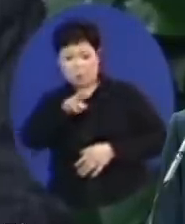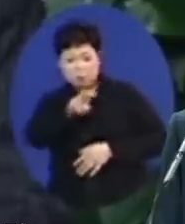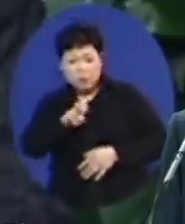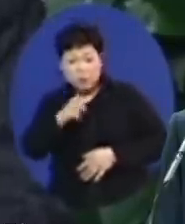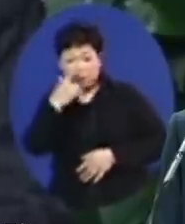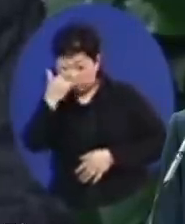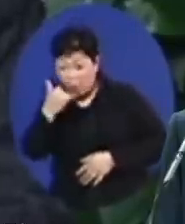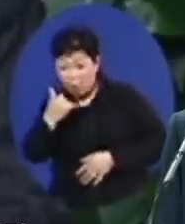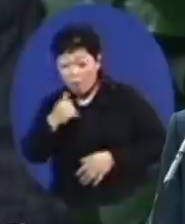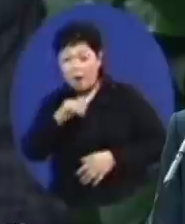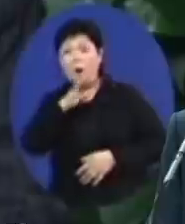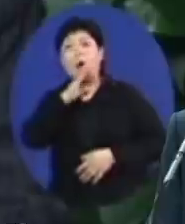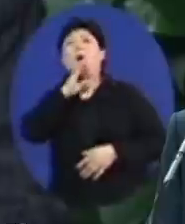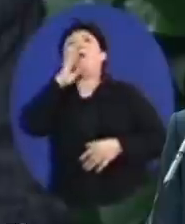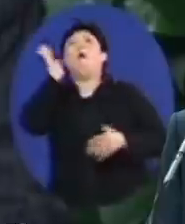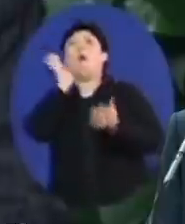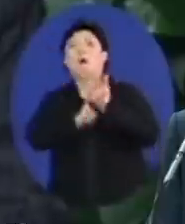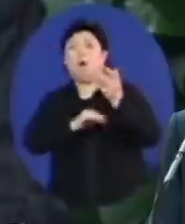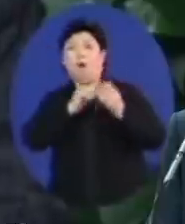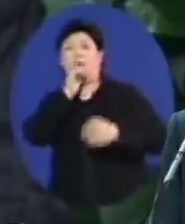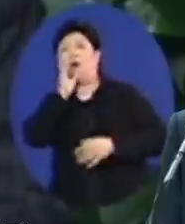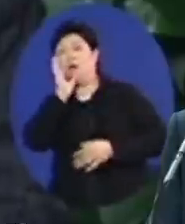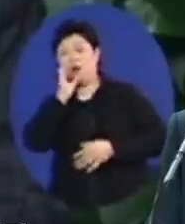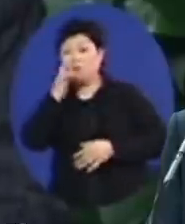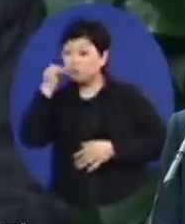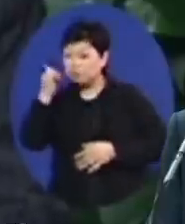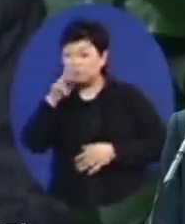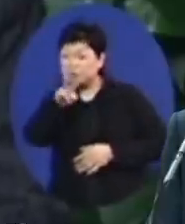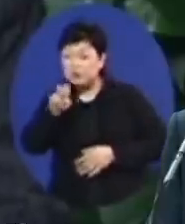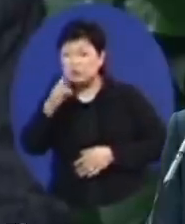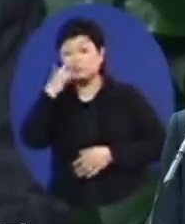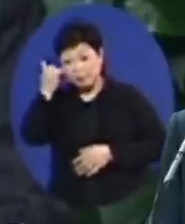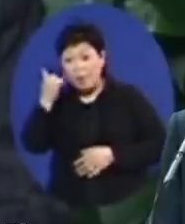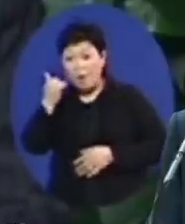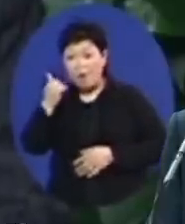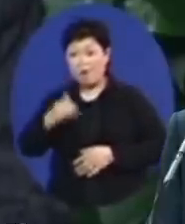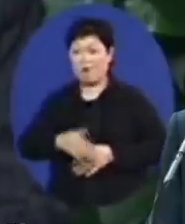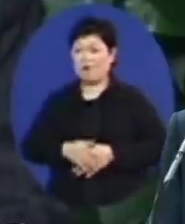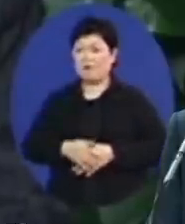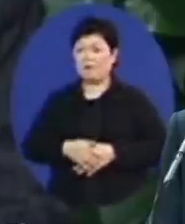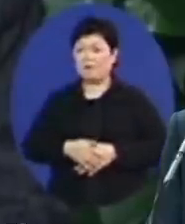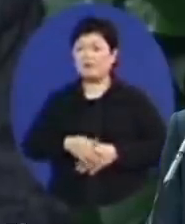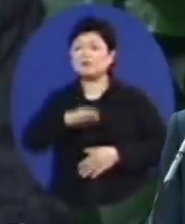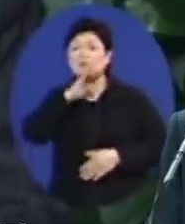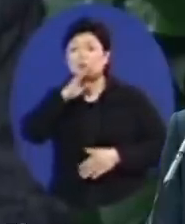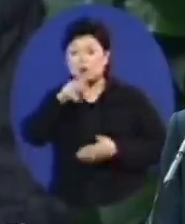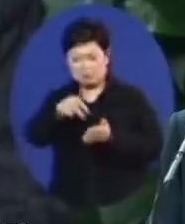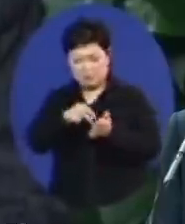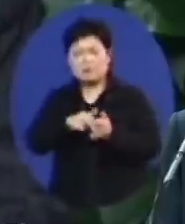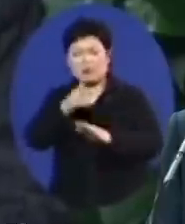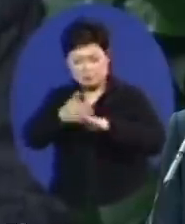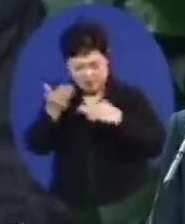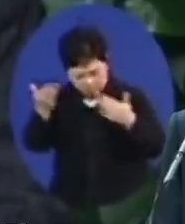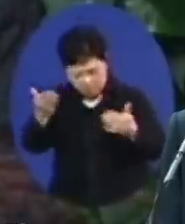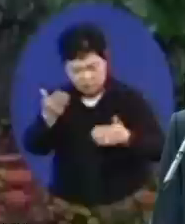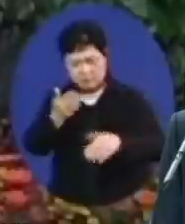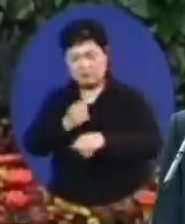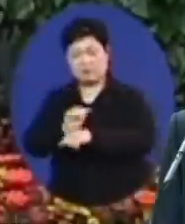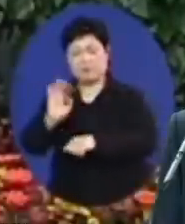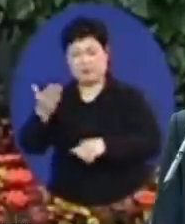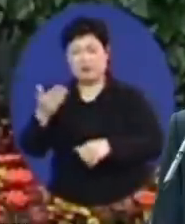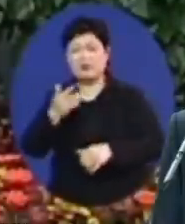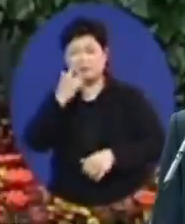부모는 부모로구나. 미워도 부모는 부모로서 감사를 해야 되겠다는 것입니다. 부모님의